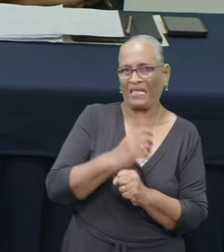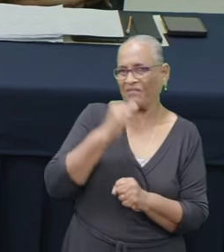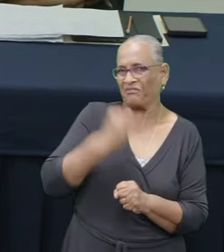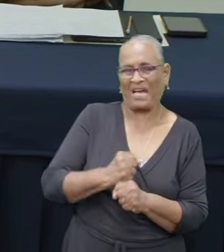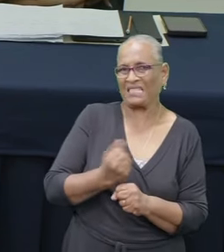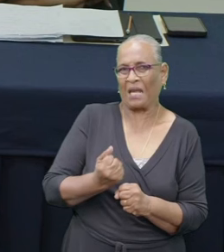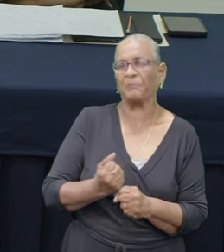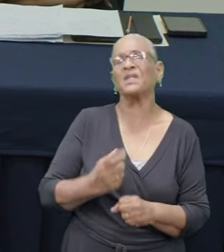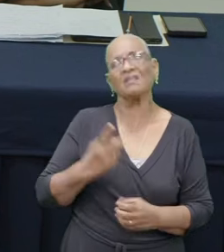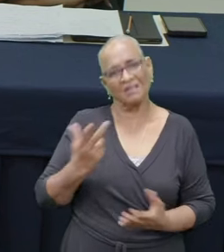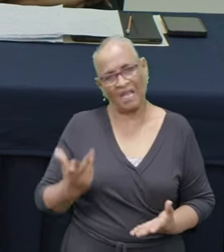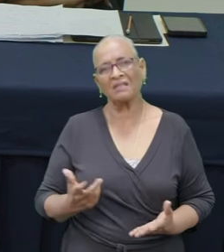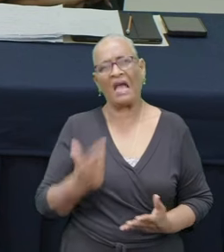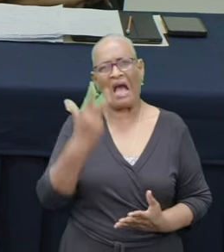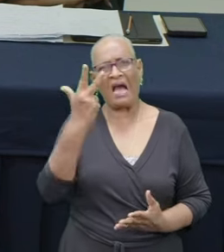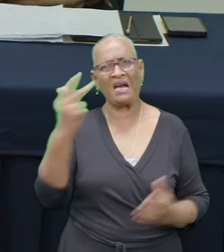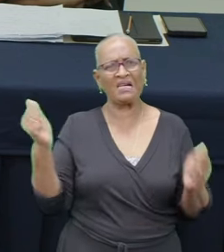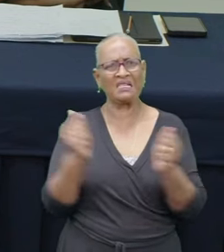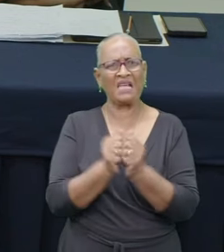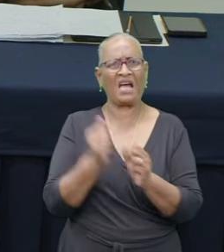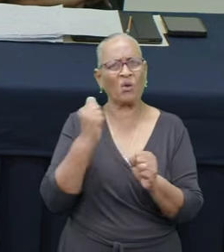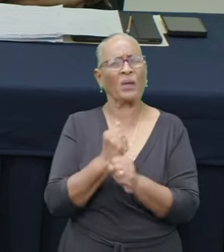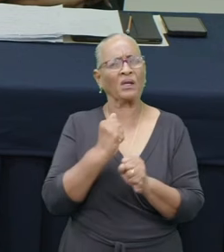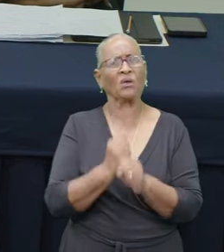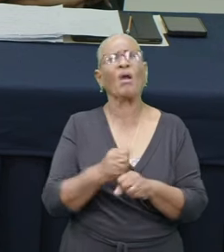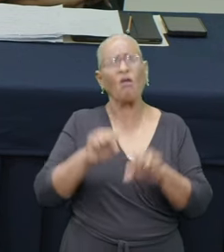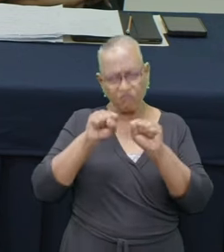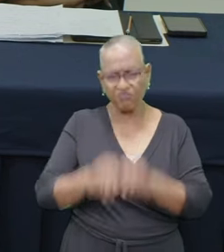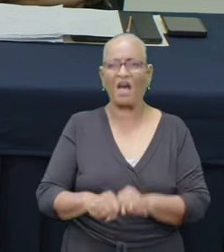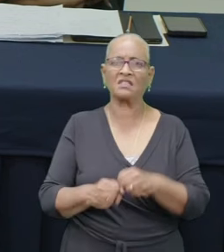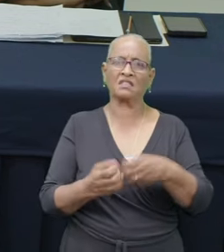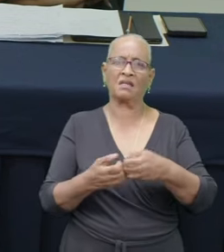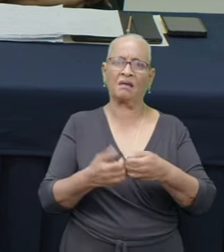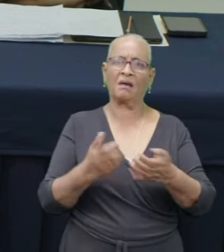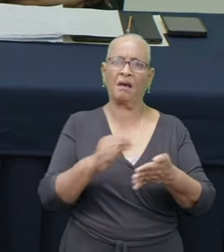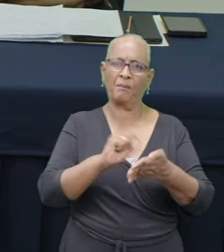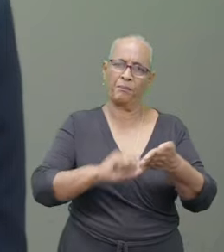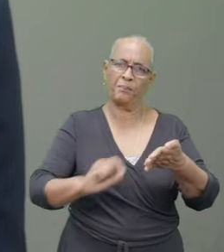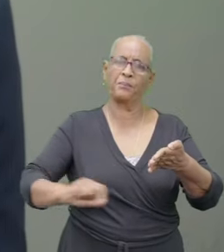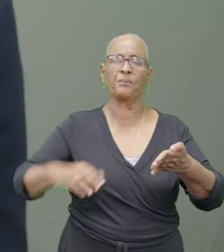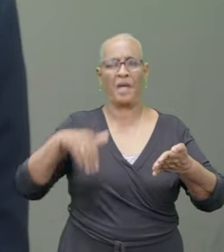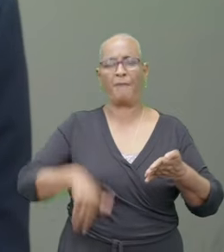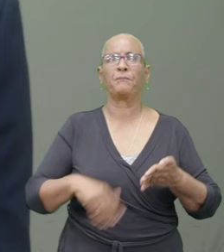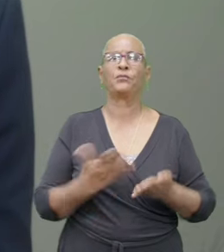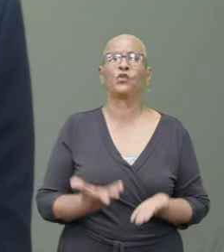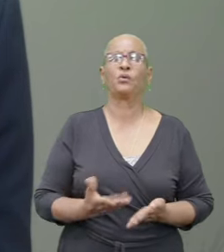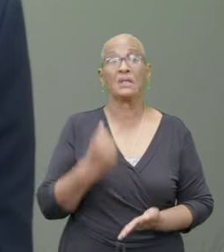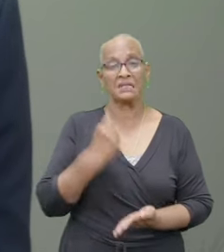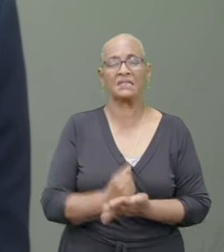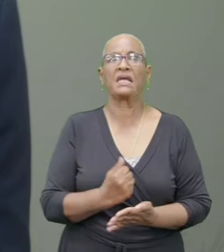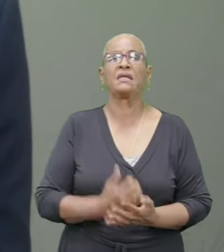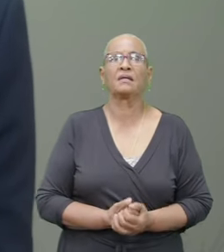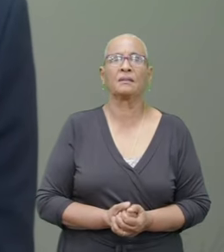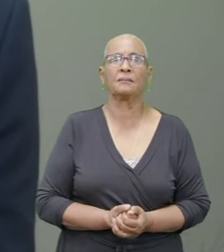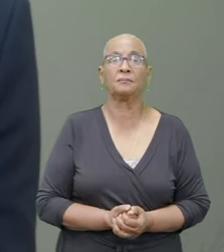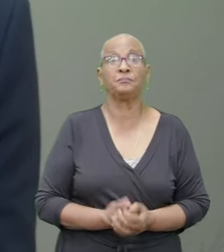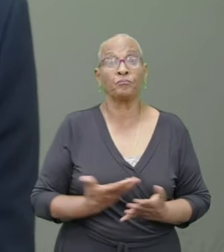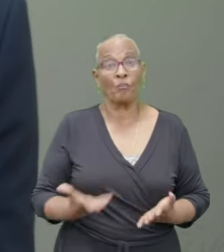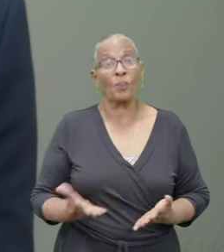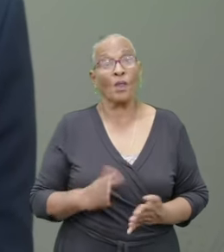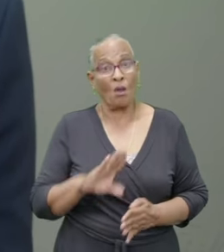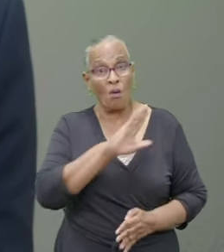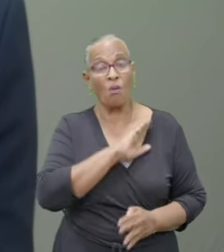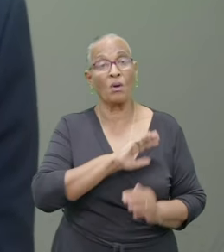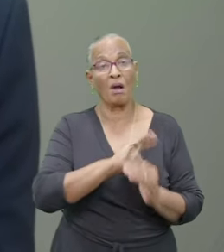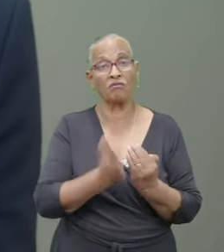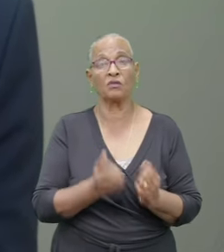8-9 jaar voor het ziekenhuis, dat je ook een vaste aanstelling wil hebben om die zekerheden voor de toekomst. En dat hebben we ook gerealiseerd. Er zijn nog een